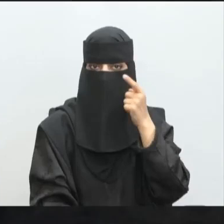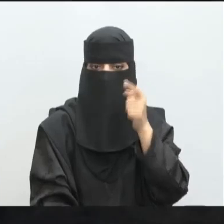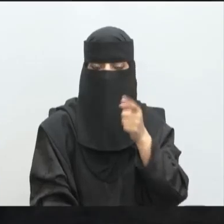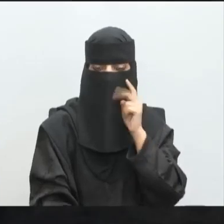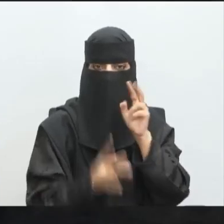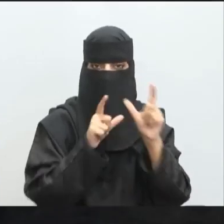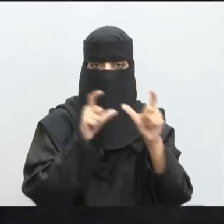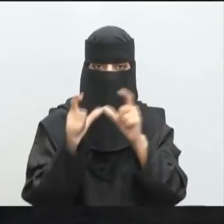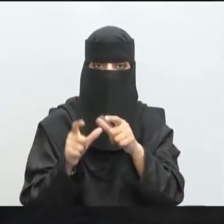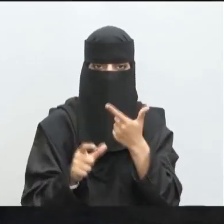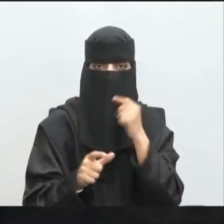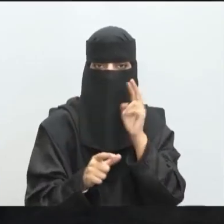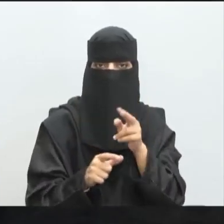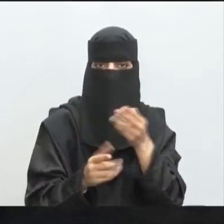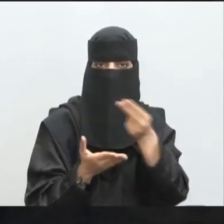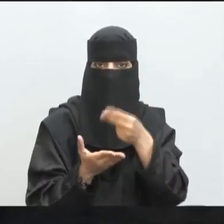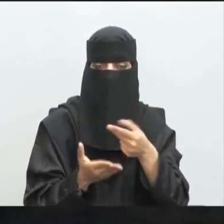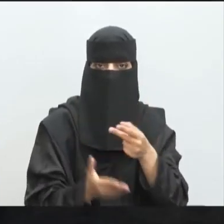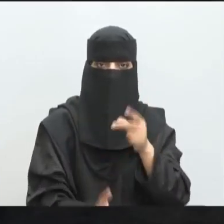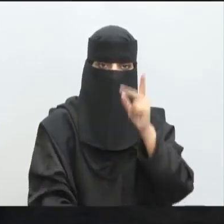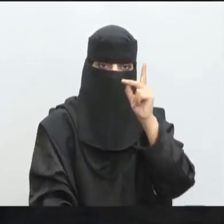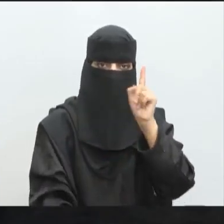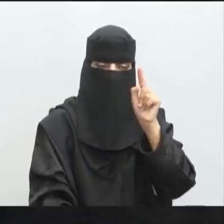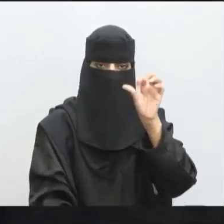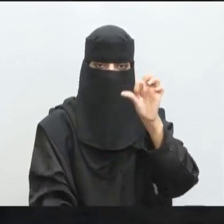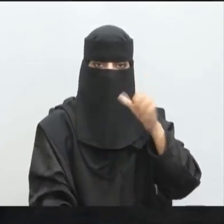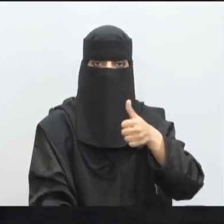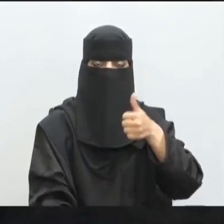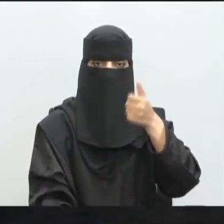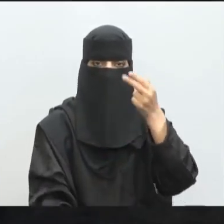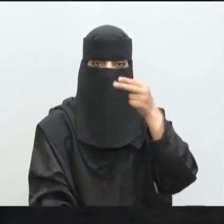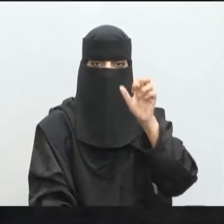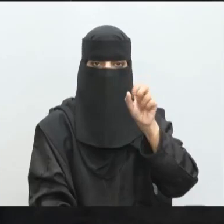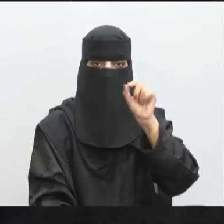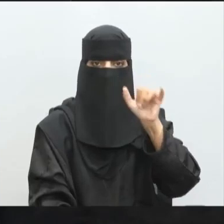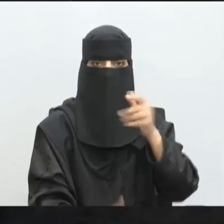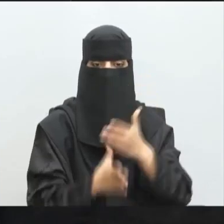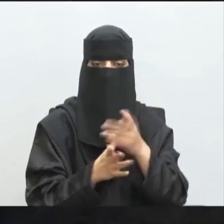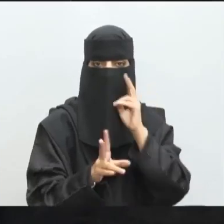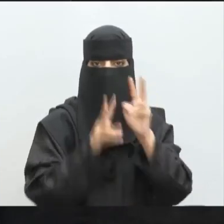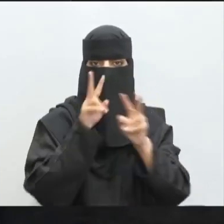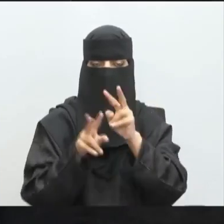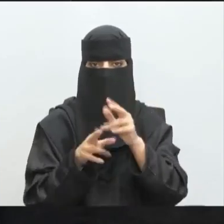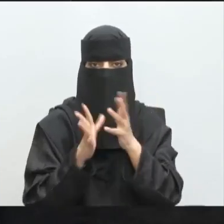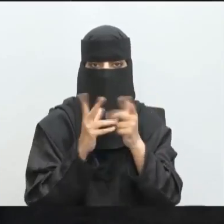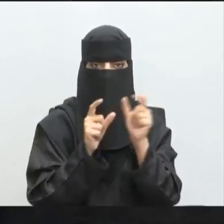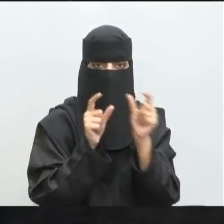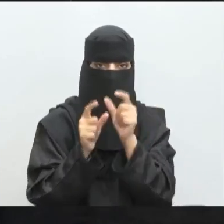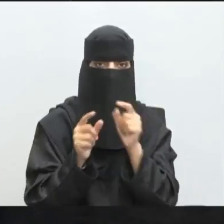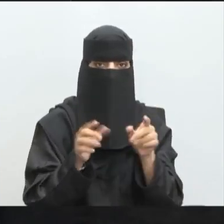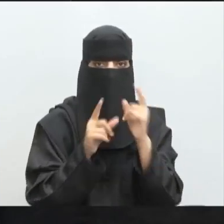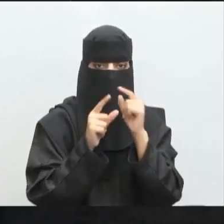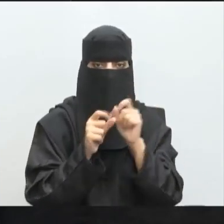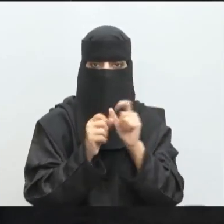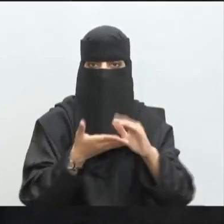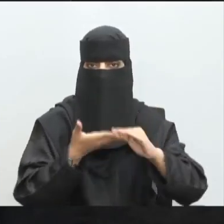للخرائط الطبوغرافيه التي تستخدم فيها الرموز الا صلاحيه وجدنا مجموعه من الرموز التي تدل